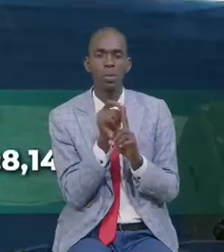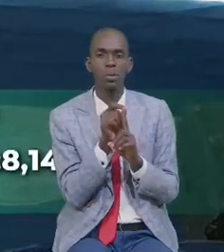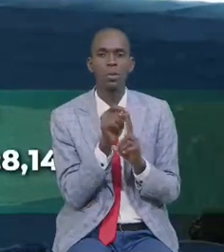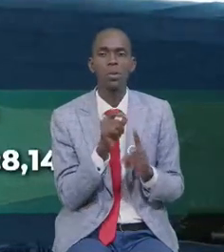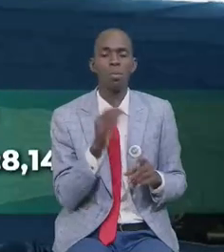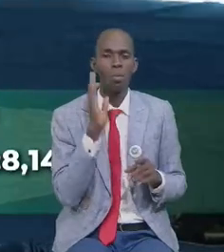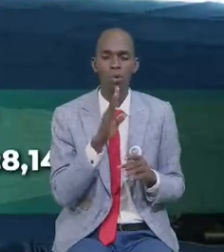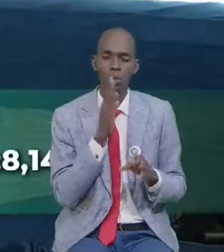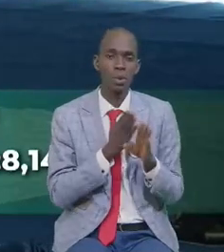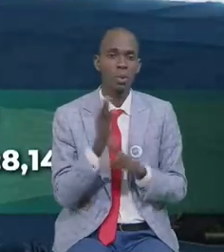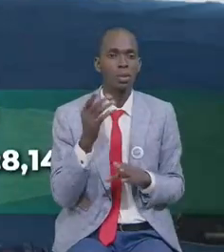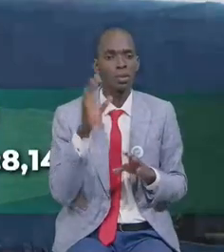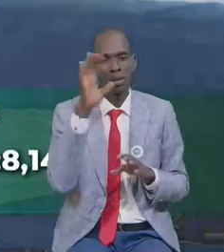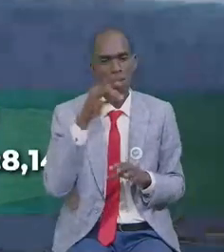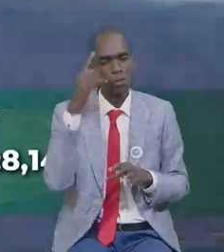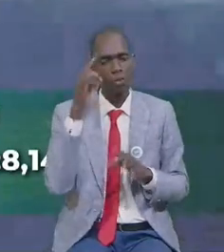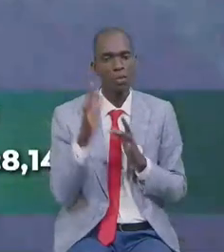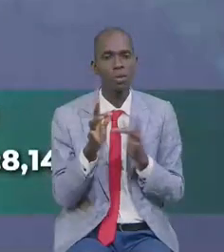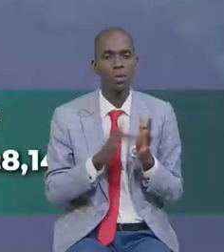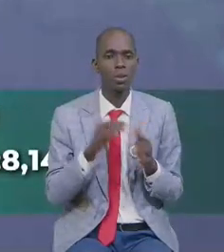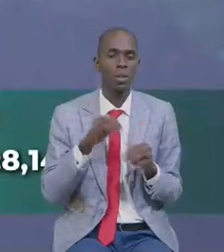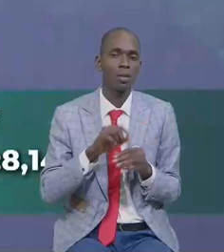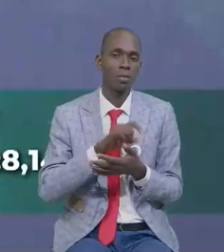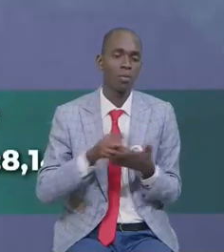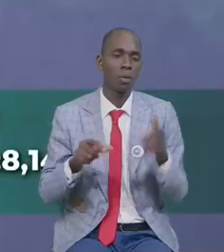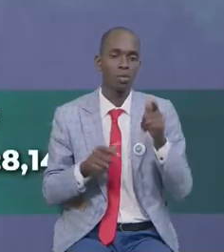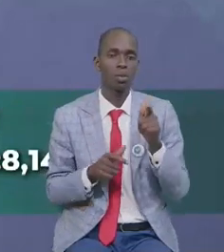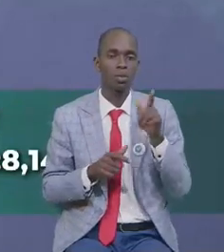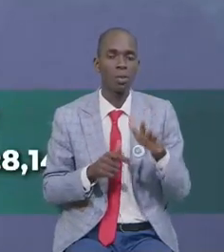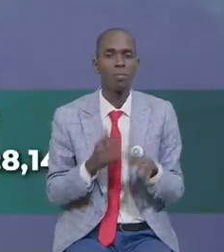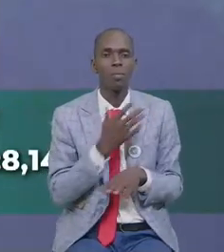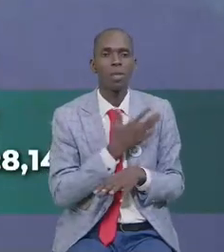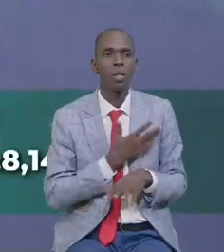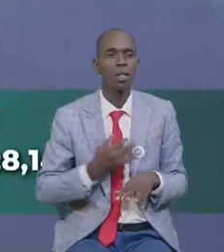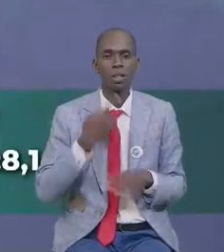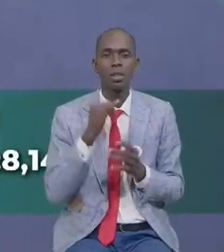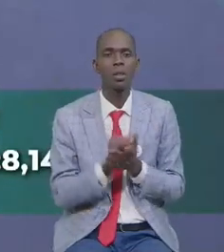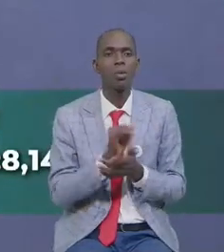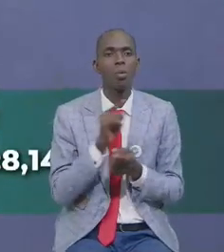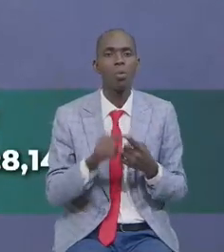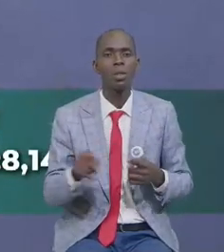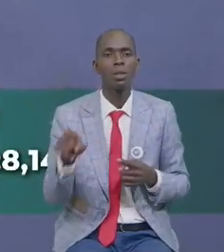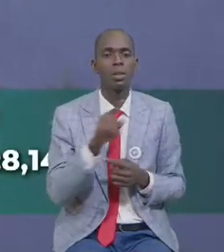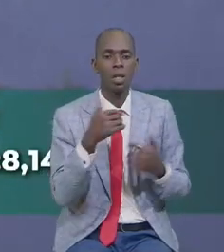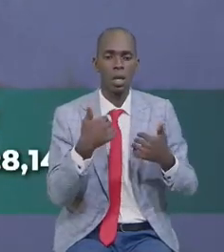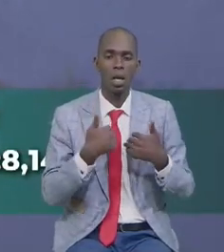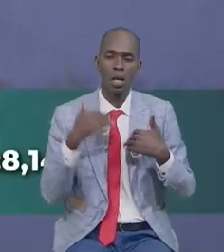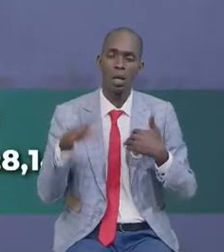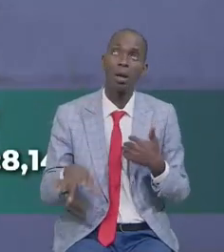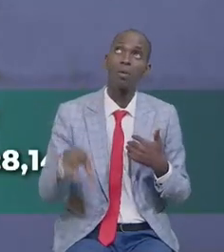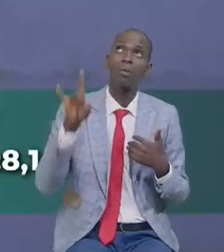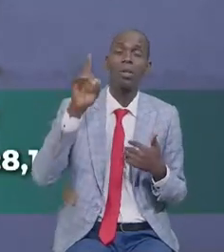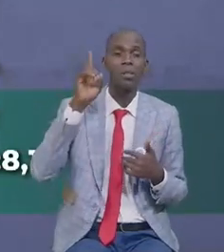doit être là. Verset 25. Verset 25, on dit, et l'ayant trouvé au-delà de la